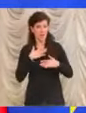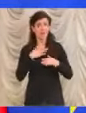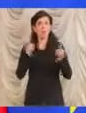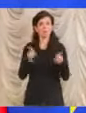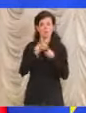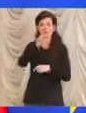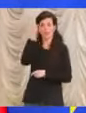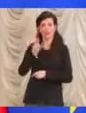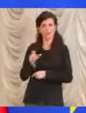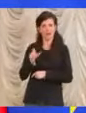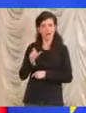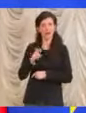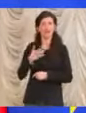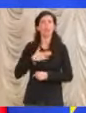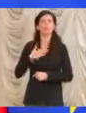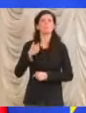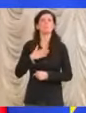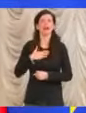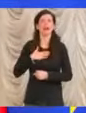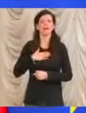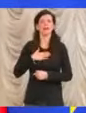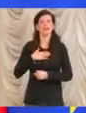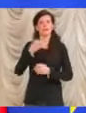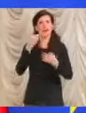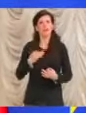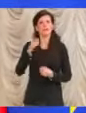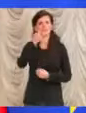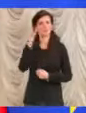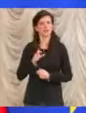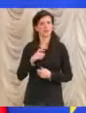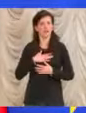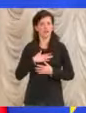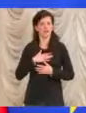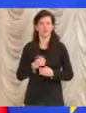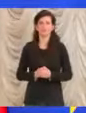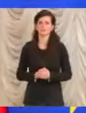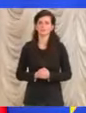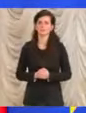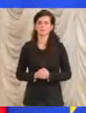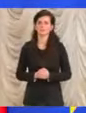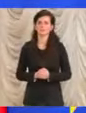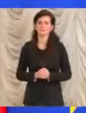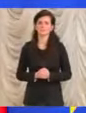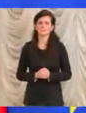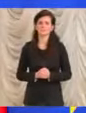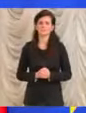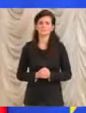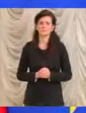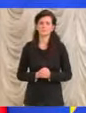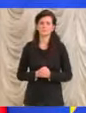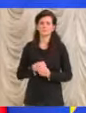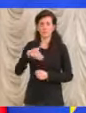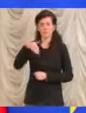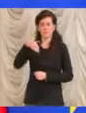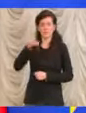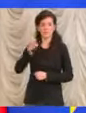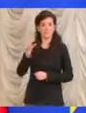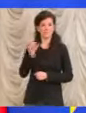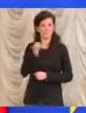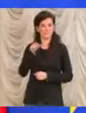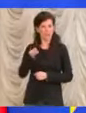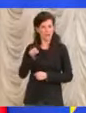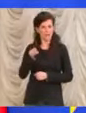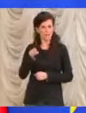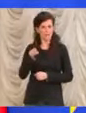della mia patria detto questo se il mef può essere in prospettiva senza